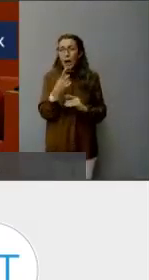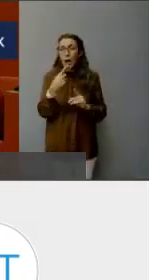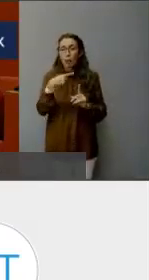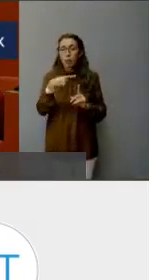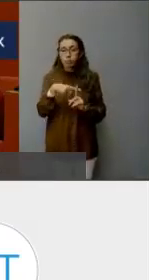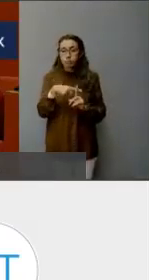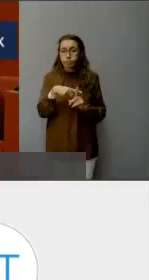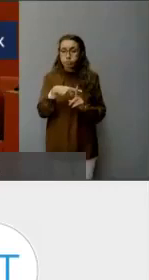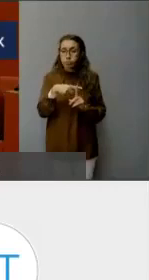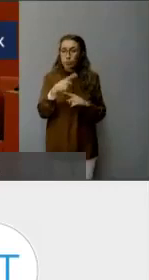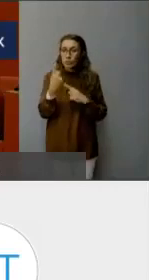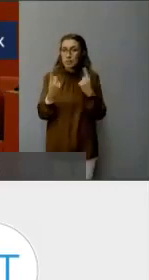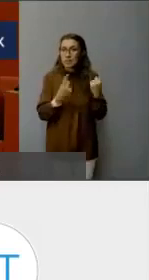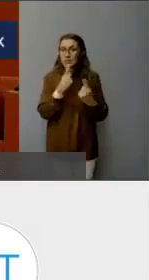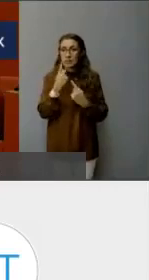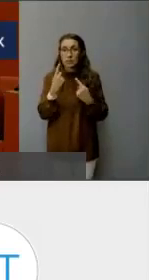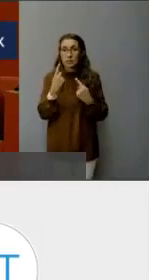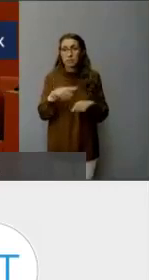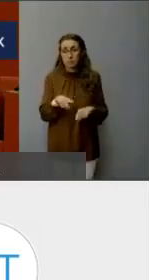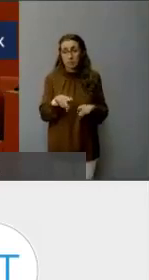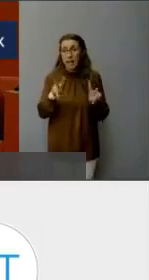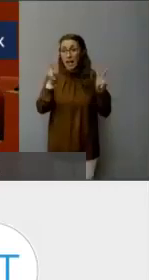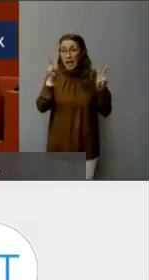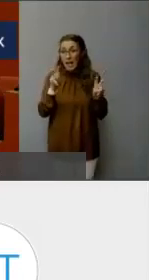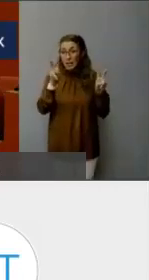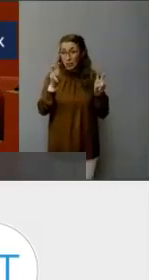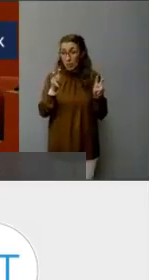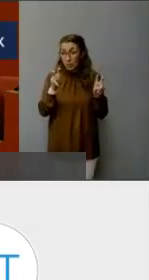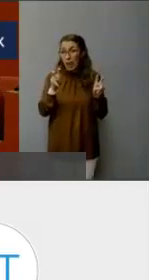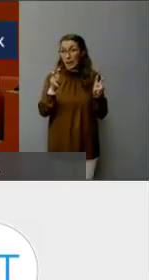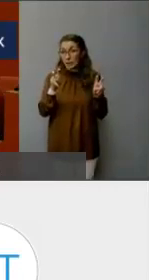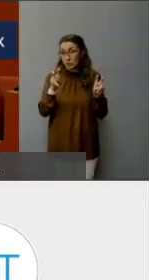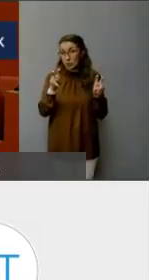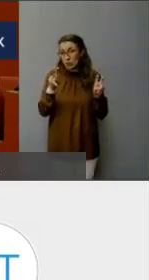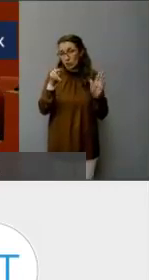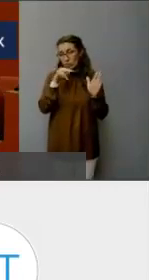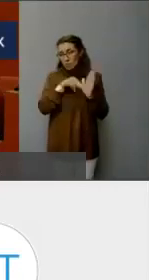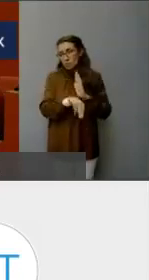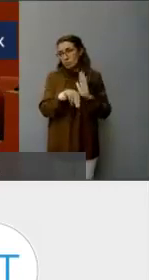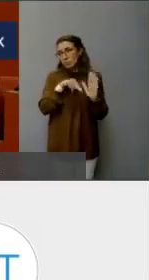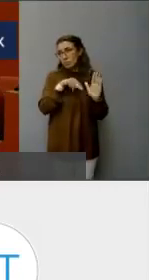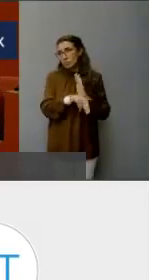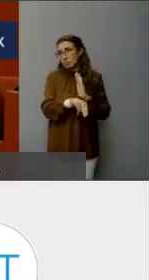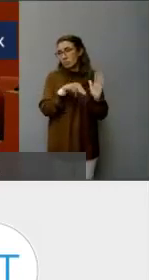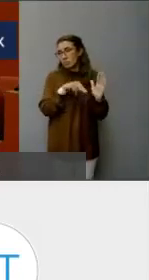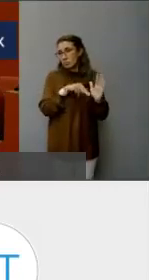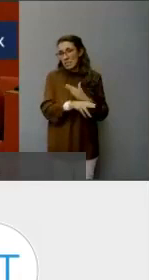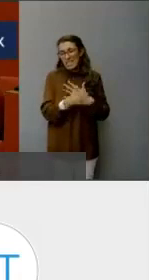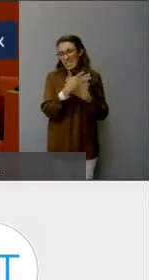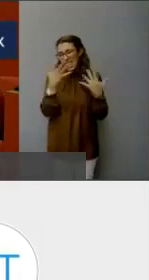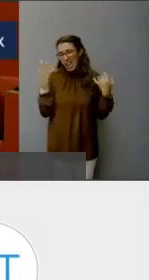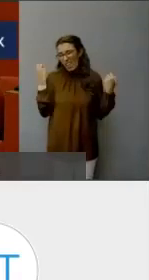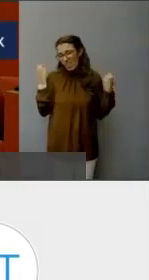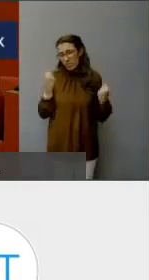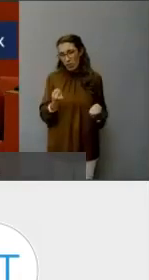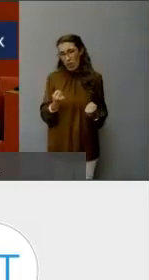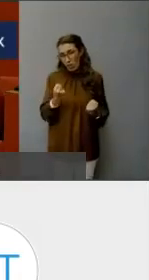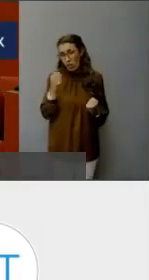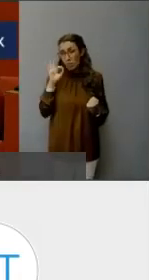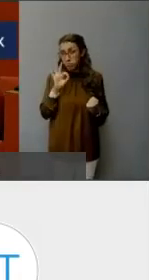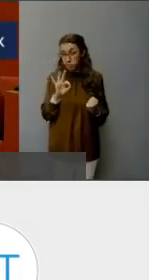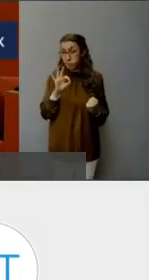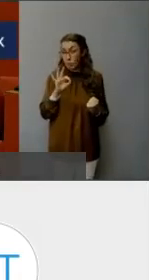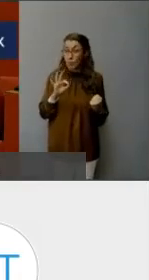con circostanza anche questo tema è stato sottolineato dire con chiarezza e con forza da parte della storia in